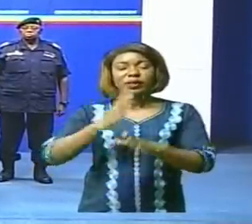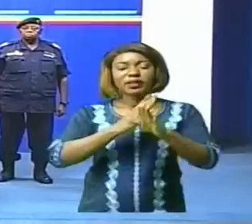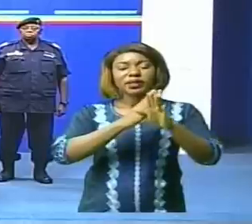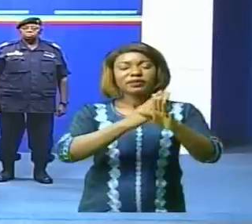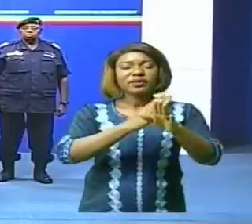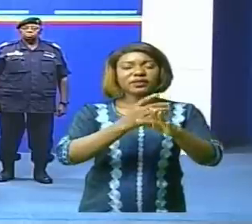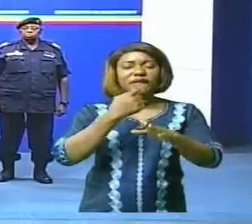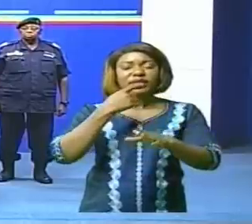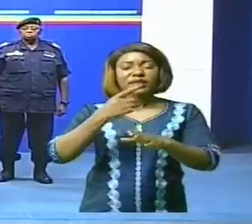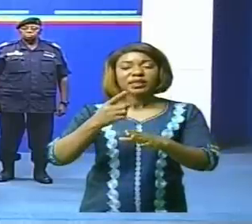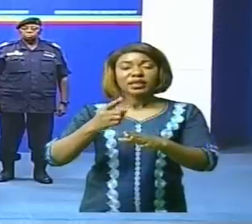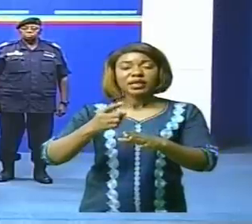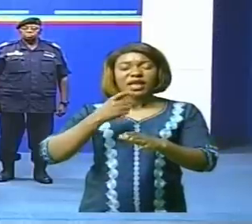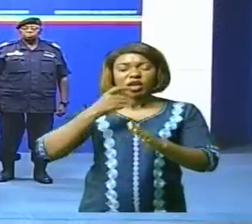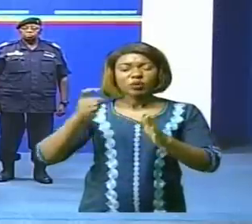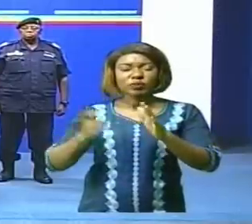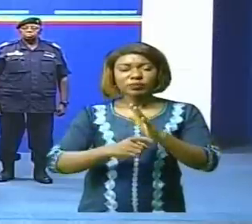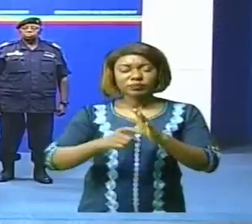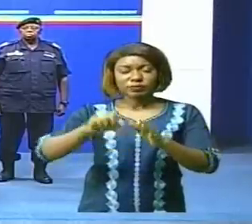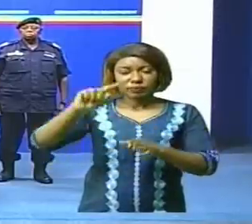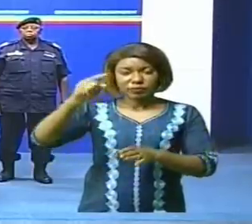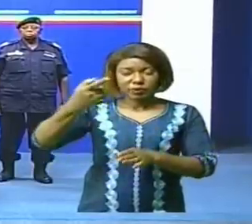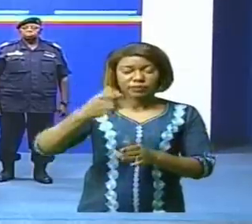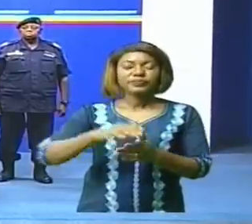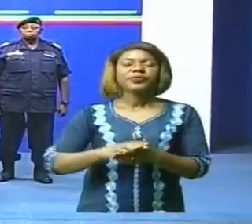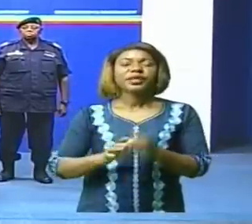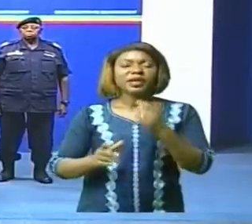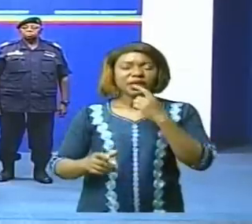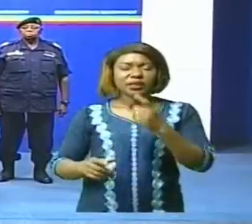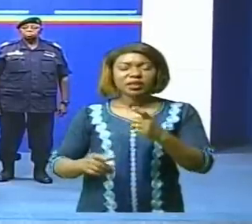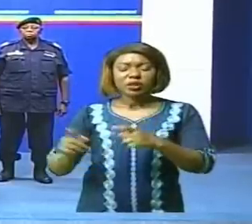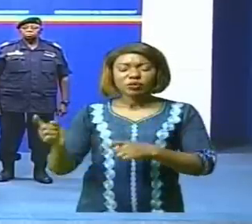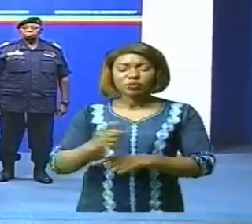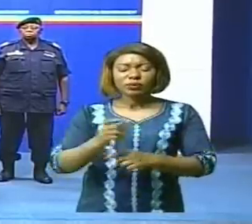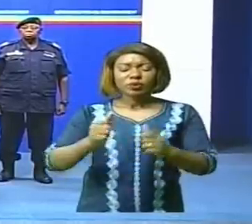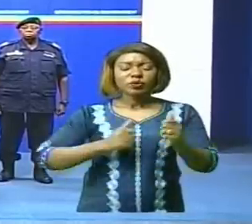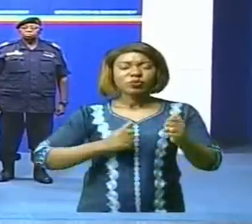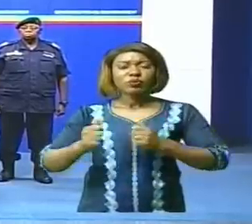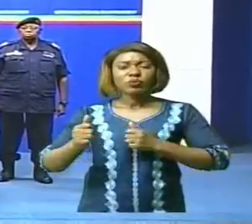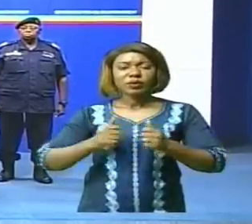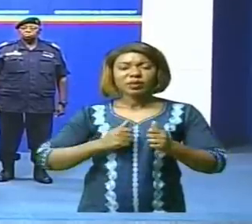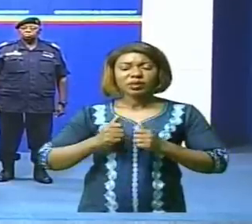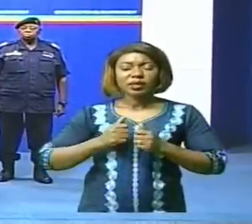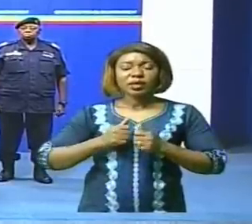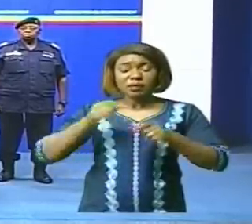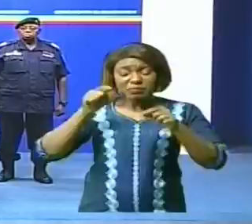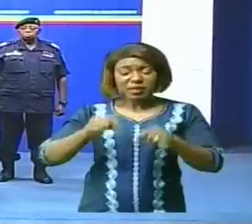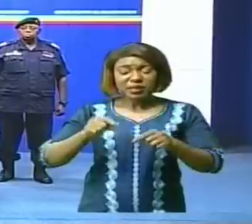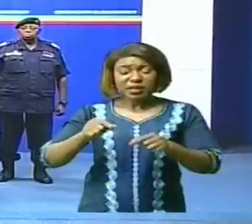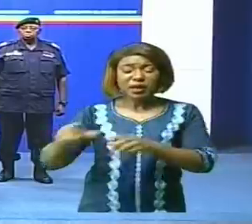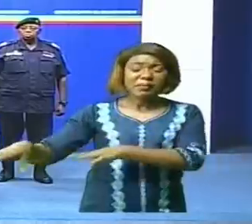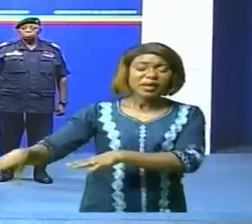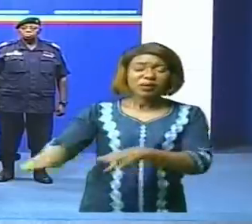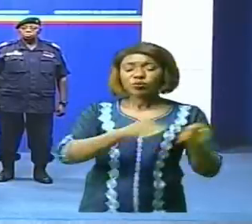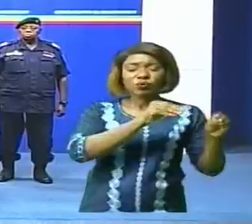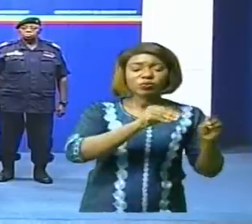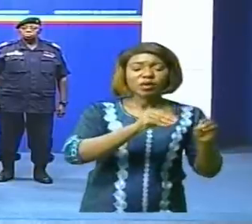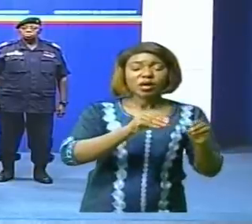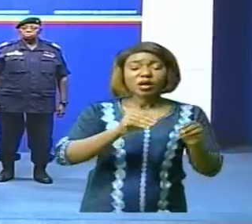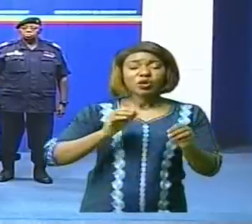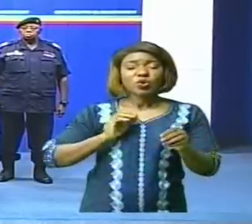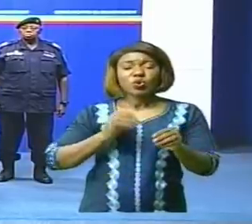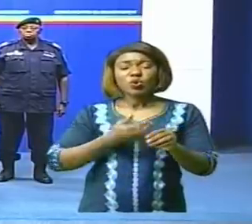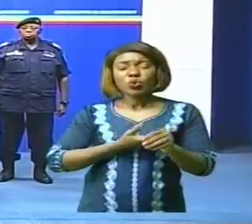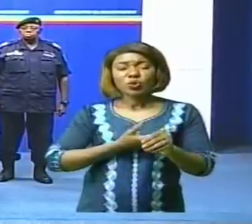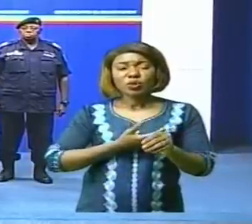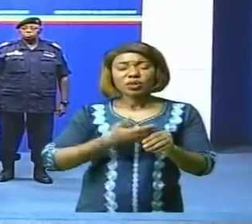suivantes. 1. L'exigence faite au Rwanda de procéder au retrait immédiat de ses troupes sous